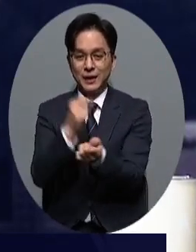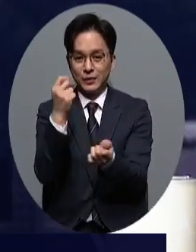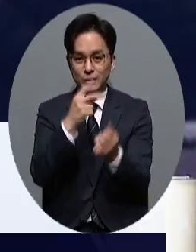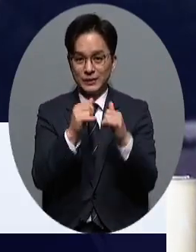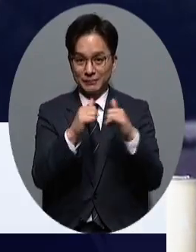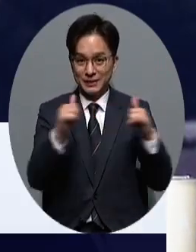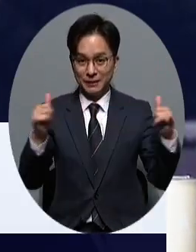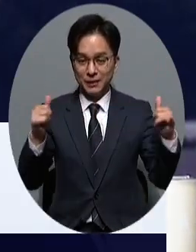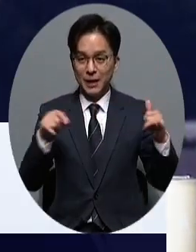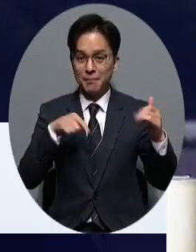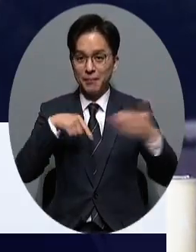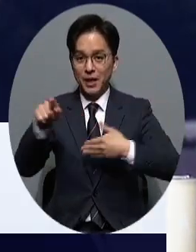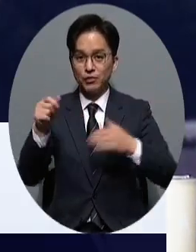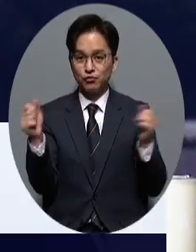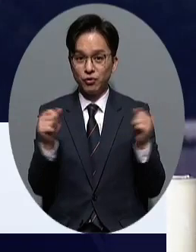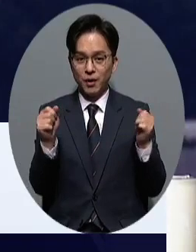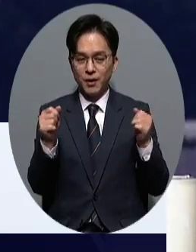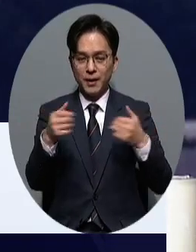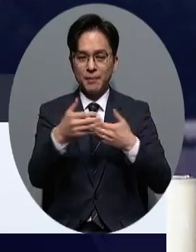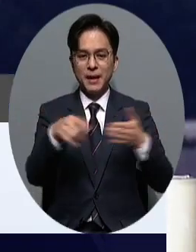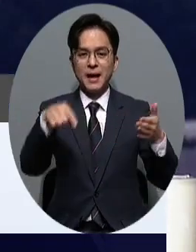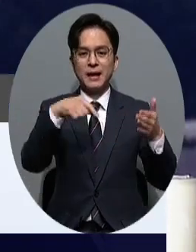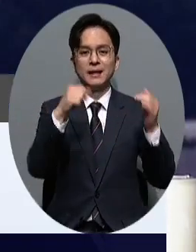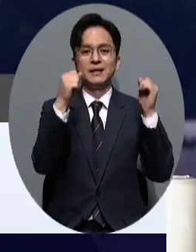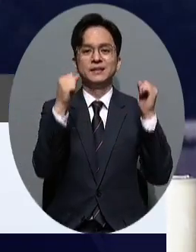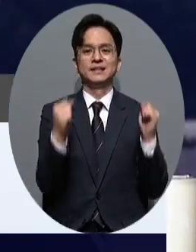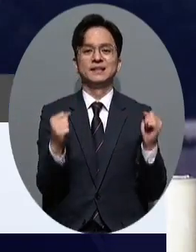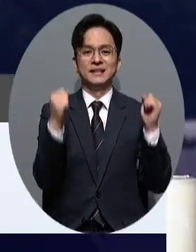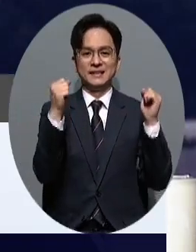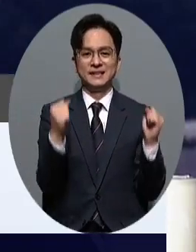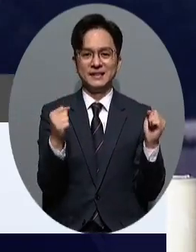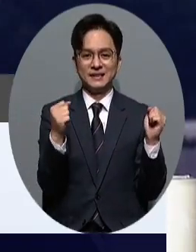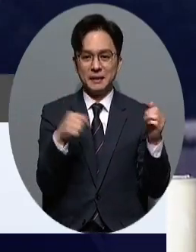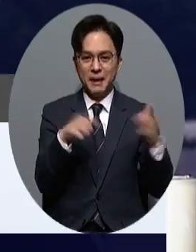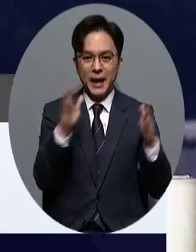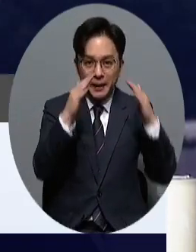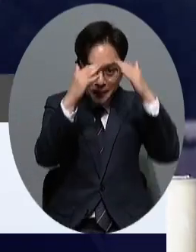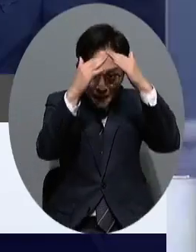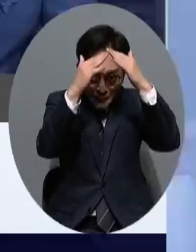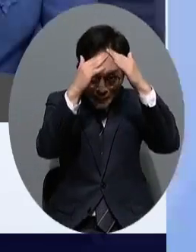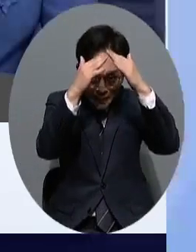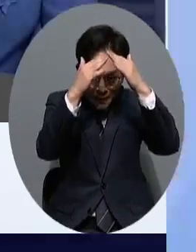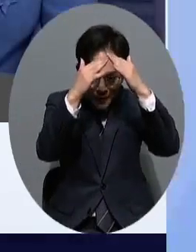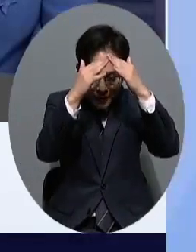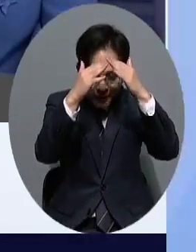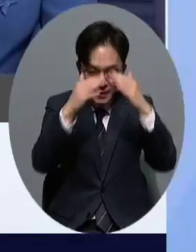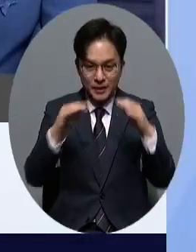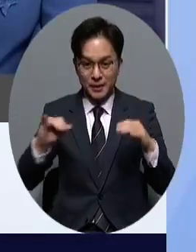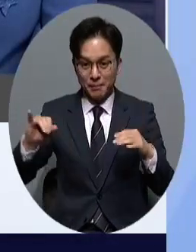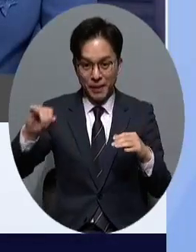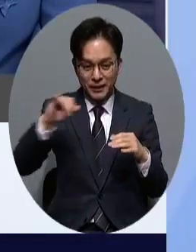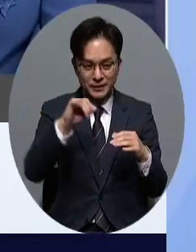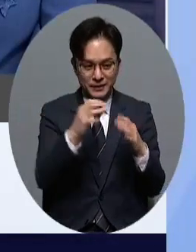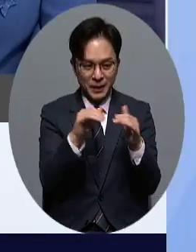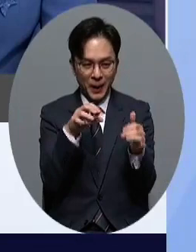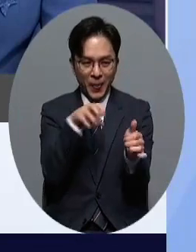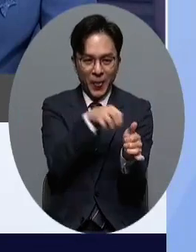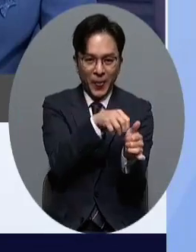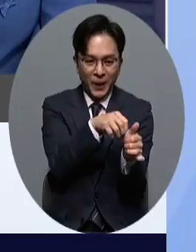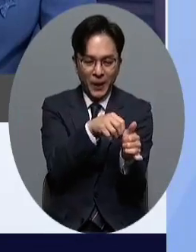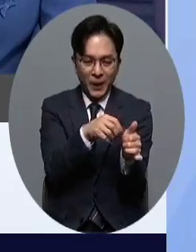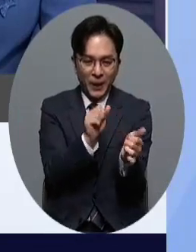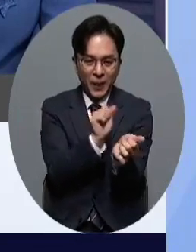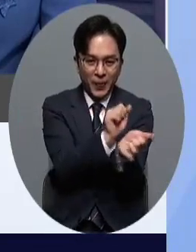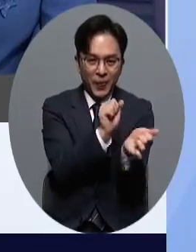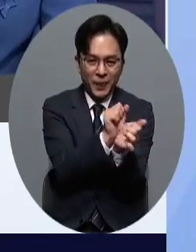바이러스가 가벼워져서 공기 중에 오래 머물기 때문에 전파가 높아지게 됩니다. 예. 우리가 지난 2년간 이런 바이러스 노출이